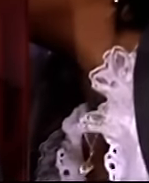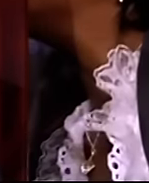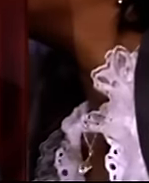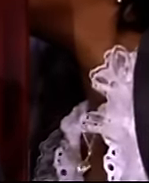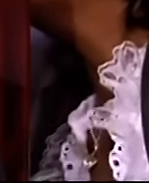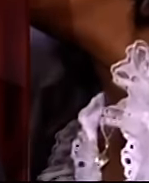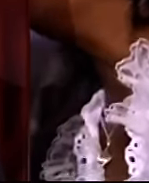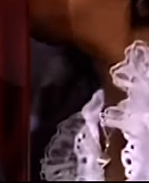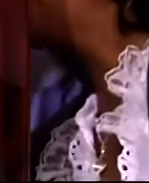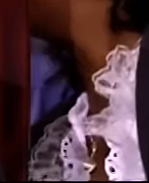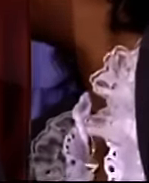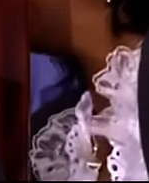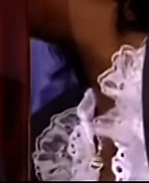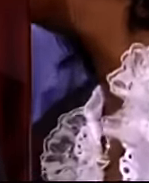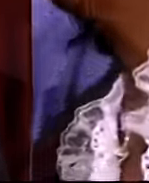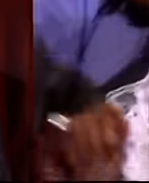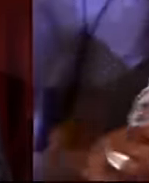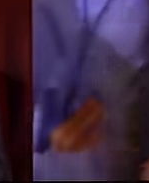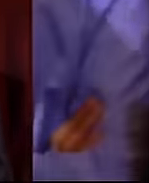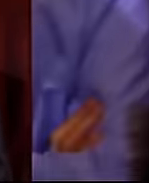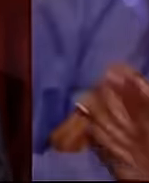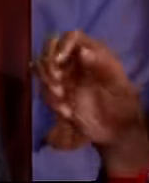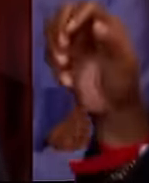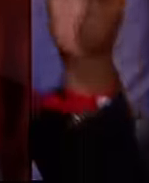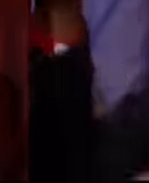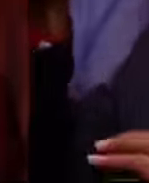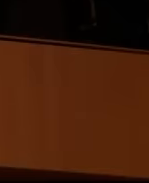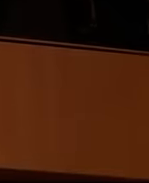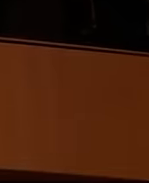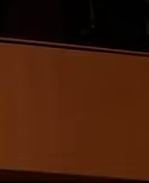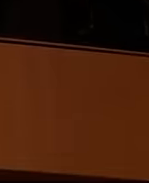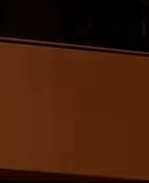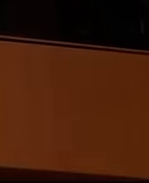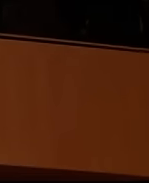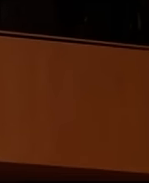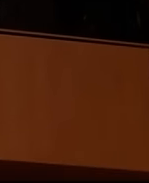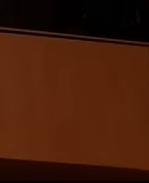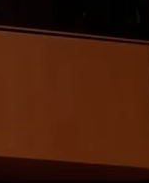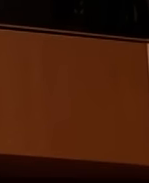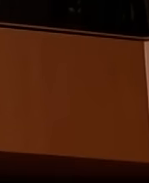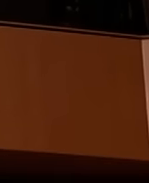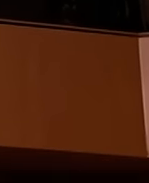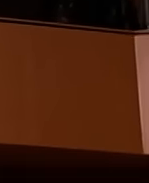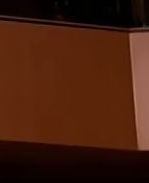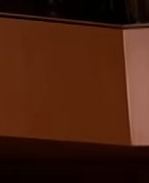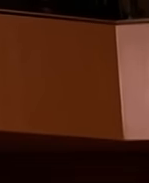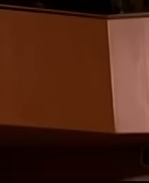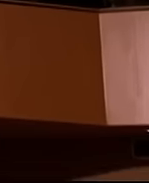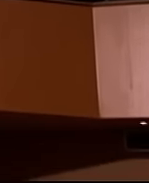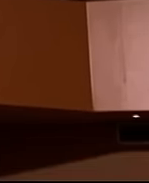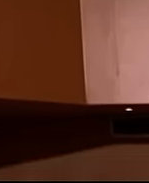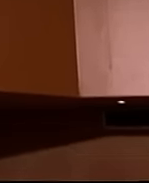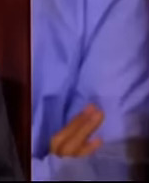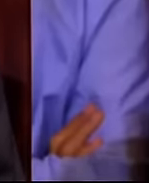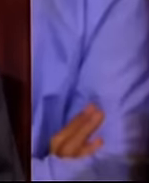il ne seront plus membres de l'assembléeèg Mames et messieurs je demande une minute de silence pour la proclamation